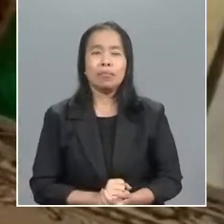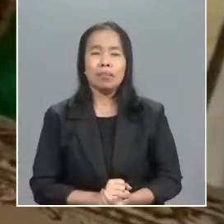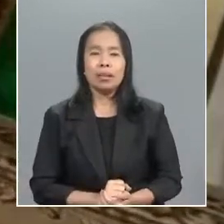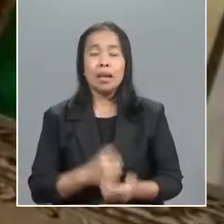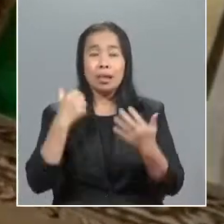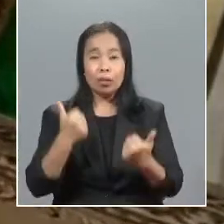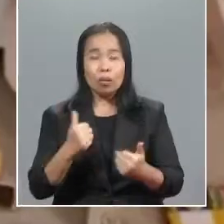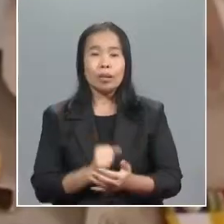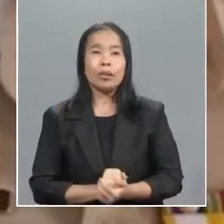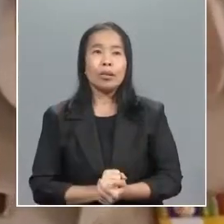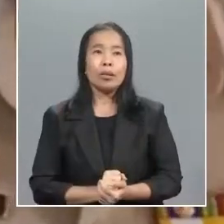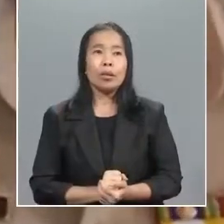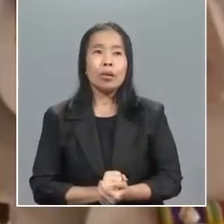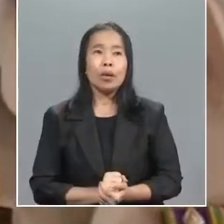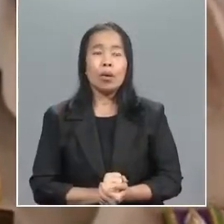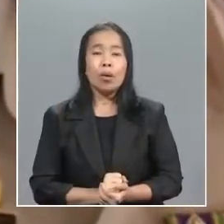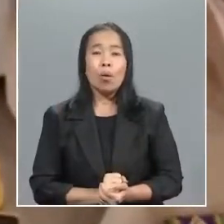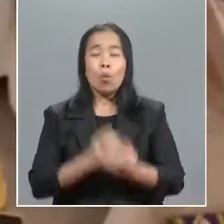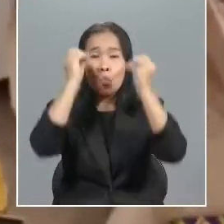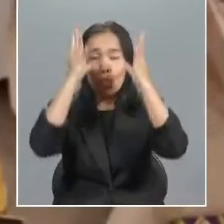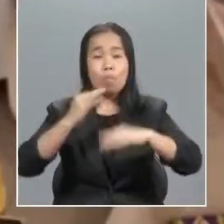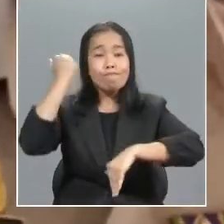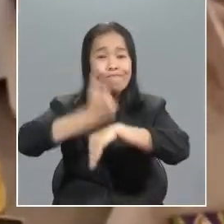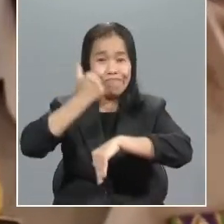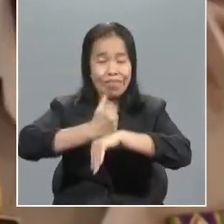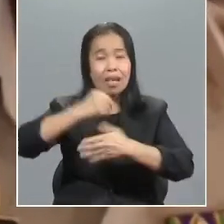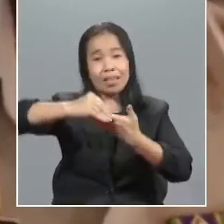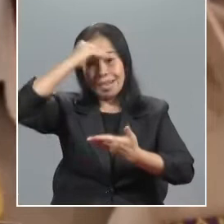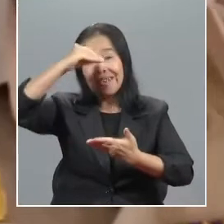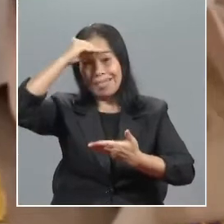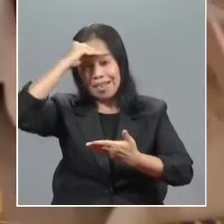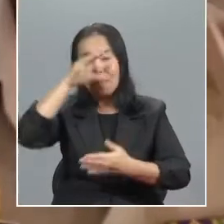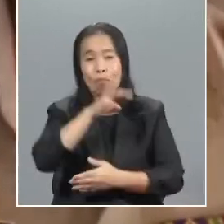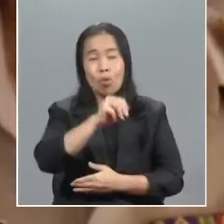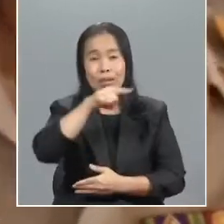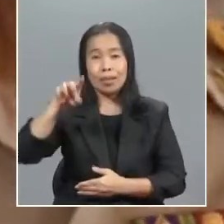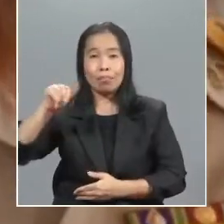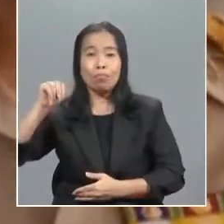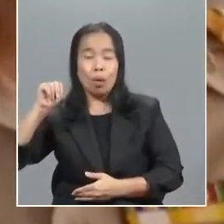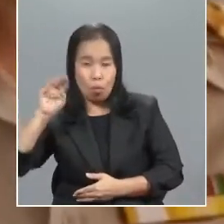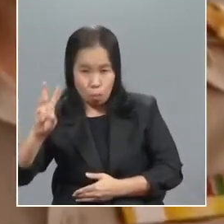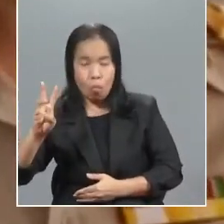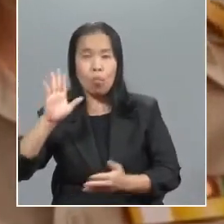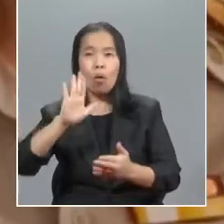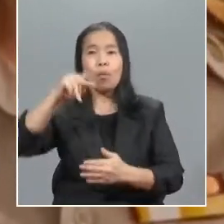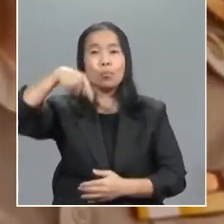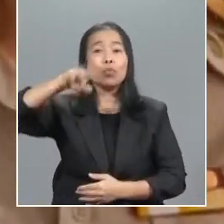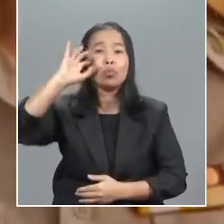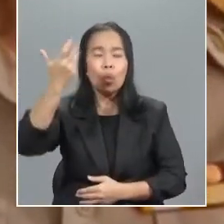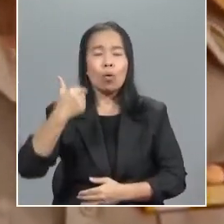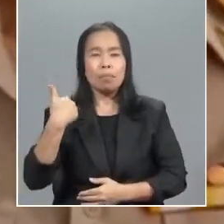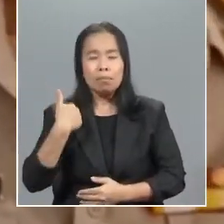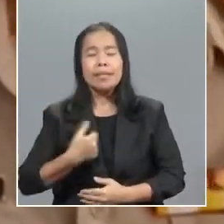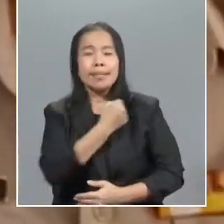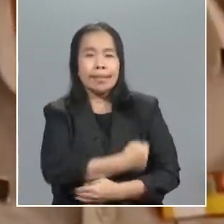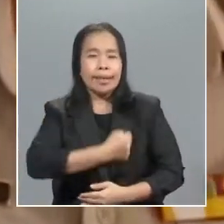ายสุชนวิเชียรสรรเป็นผู้อำนวยการสำนักงานเขตพื้นที่การศึกษามัธยมศึกษาพิษณุโลกก็ได้แสดงความเสียใจกับเห